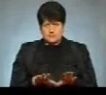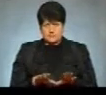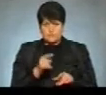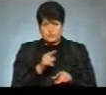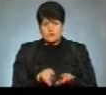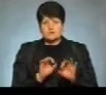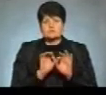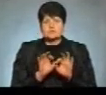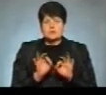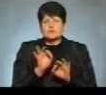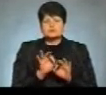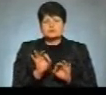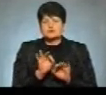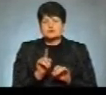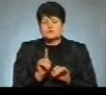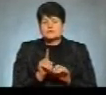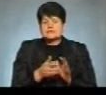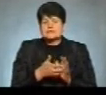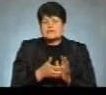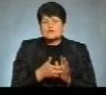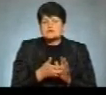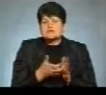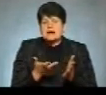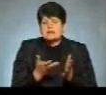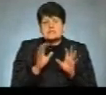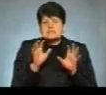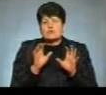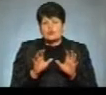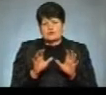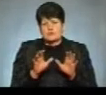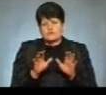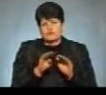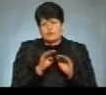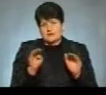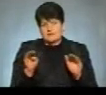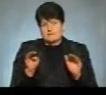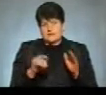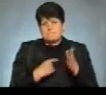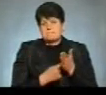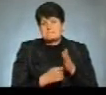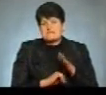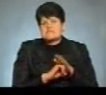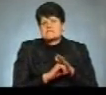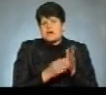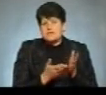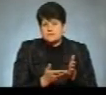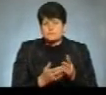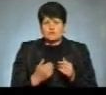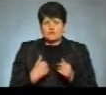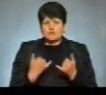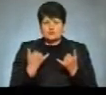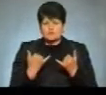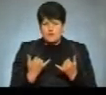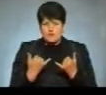обґрунтували недостатність власне на законодавчому рівні певних підстав. Так? Тому якраз